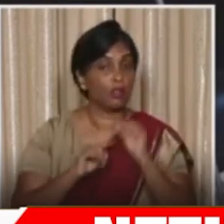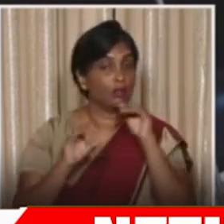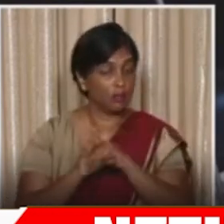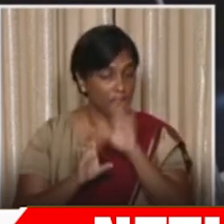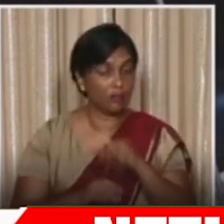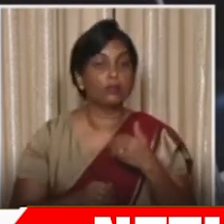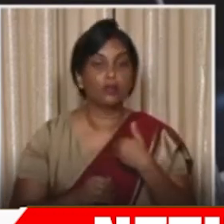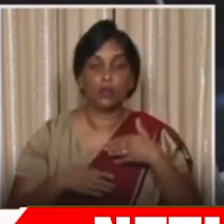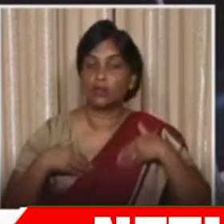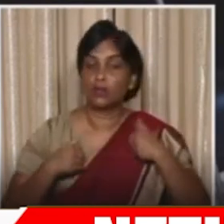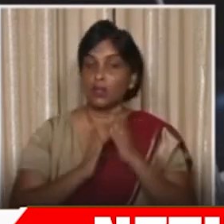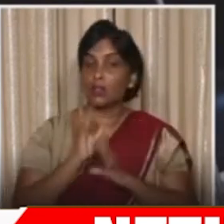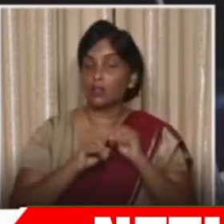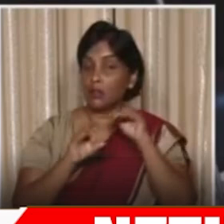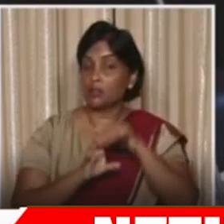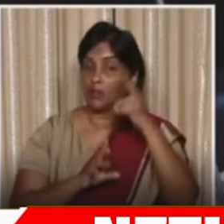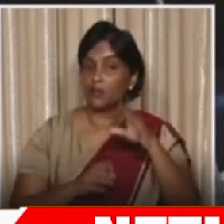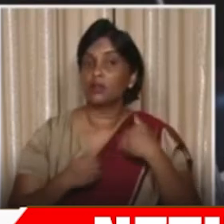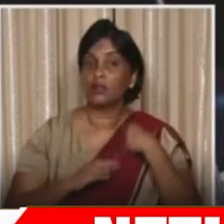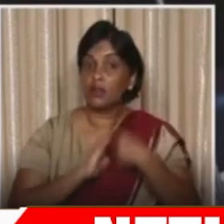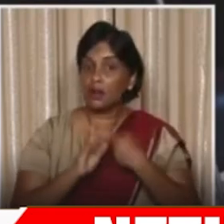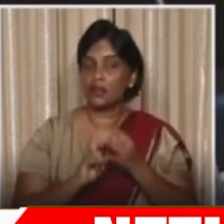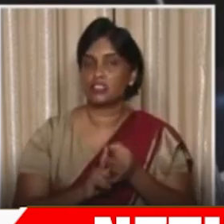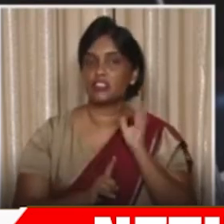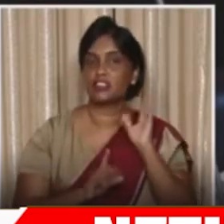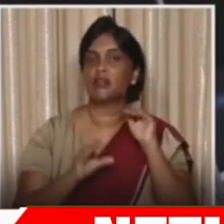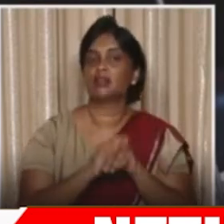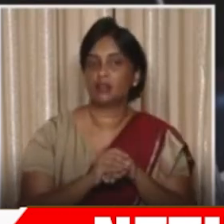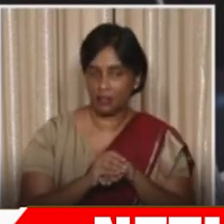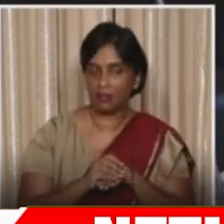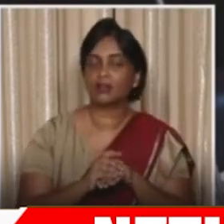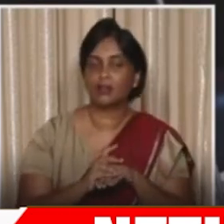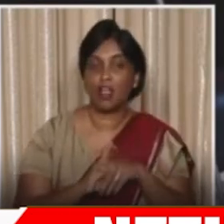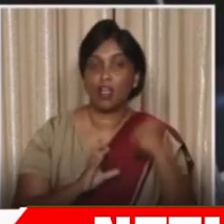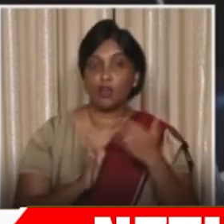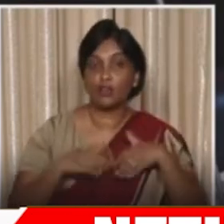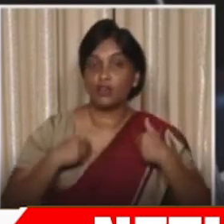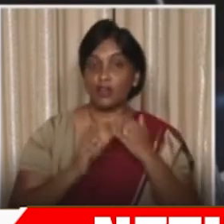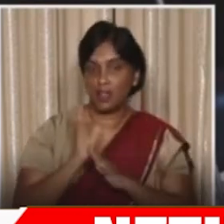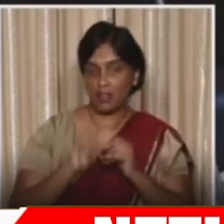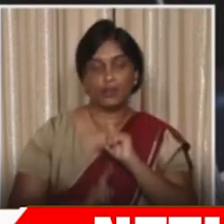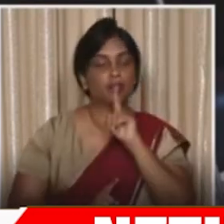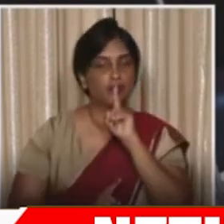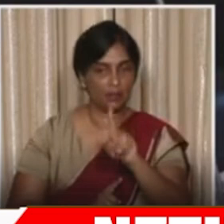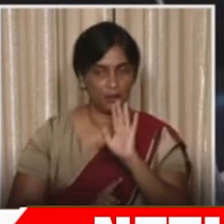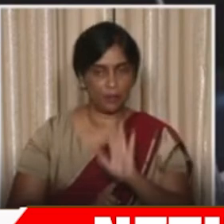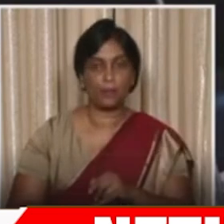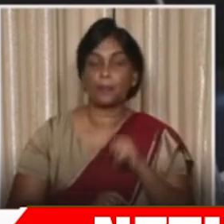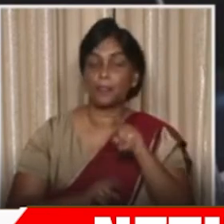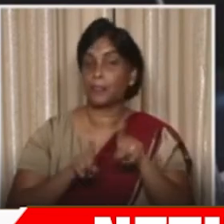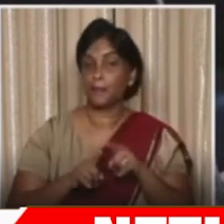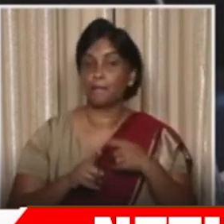උනේ මම සෞඛ්‍යමති වෙච්ච නිසා තමයි මම මේ රටේ ජනාධිපති උනේ කියන එක නව සෞඛ්‍යමිතුමාට මම මතක් කරන්නට ඕනේ. ඒ